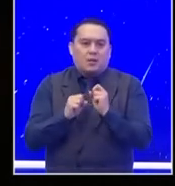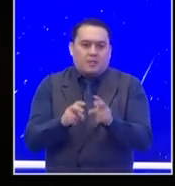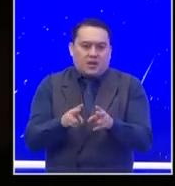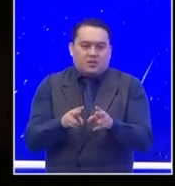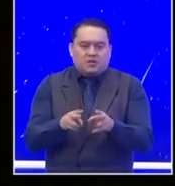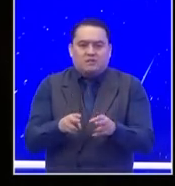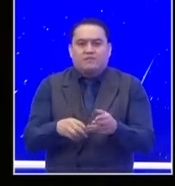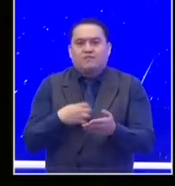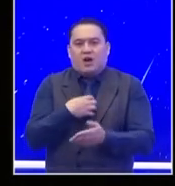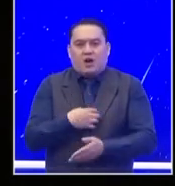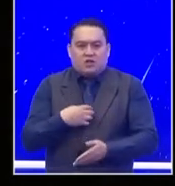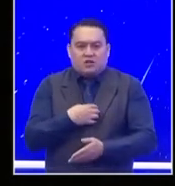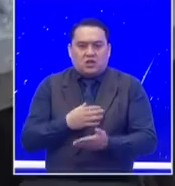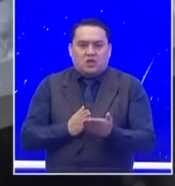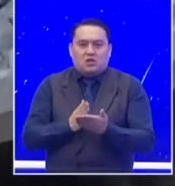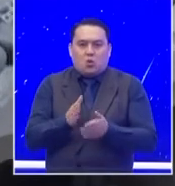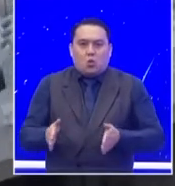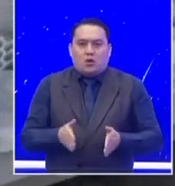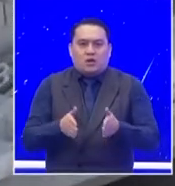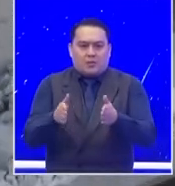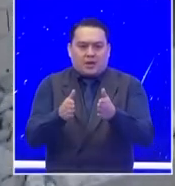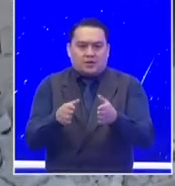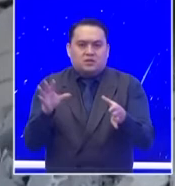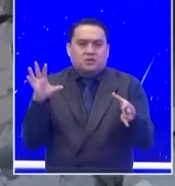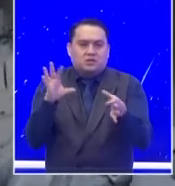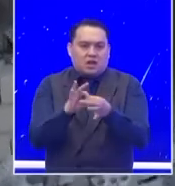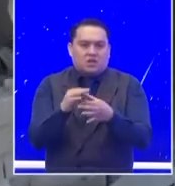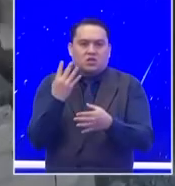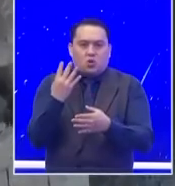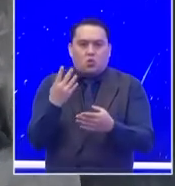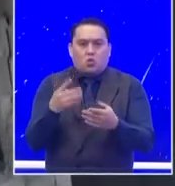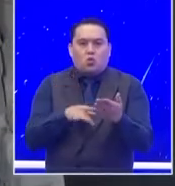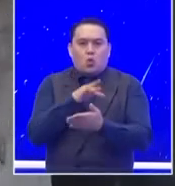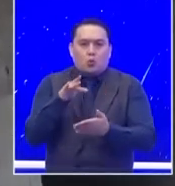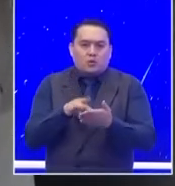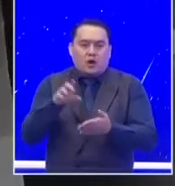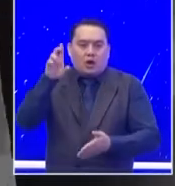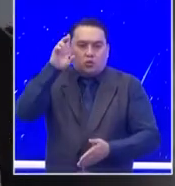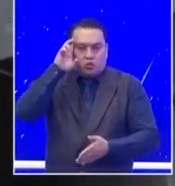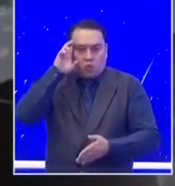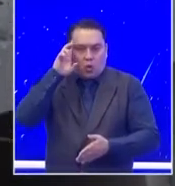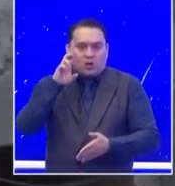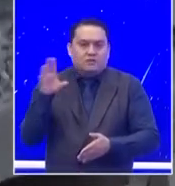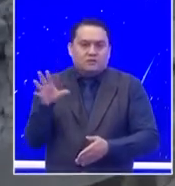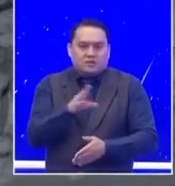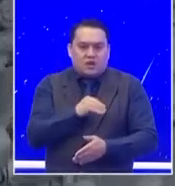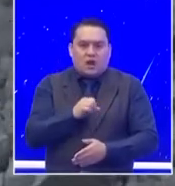безопасность стратегической автомагистрали М5, соединяющей 4 крупнейших города страны, а также все